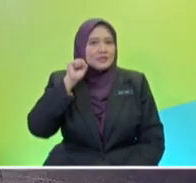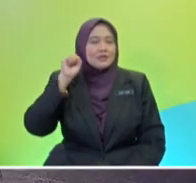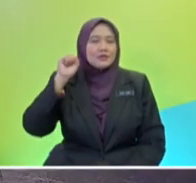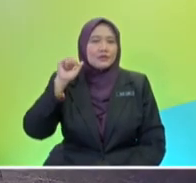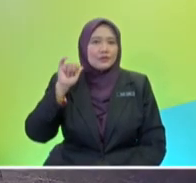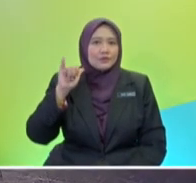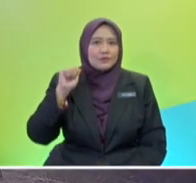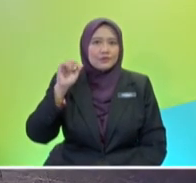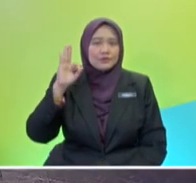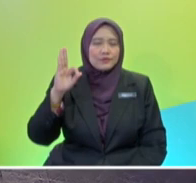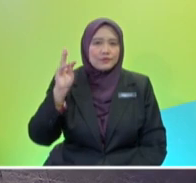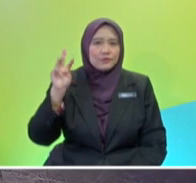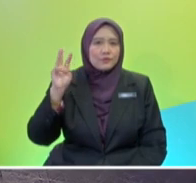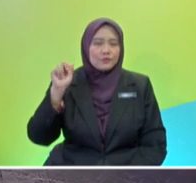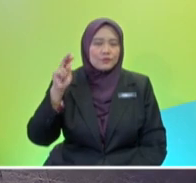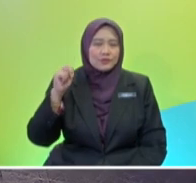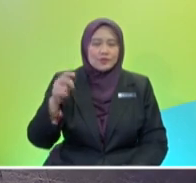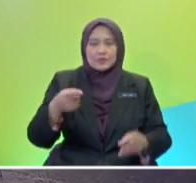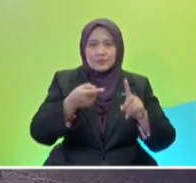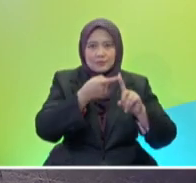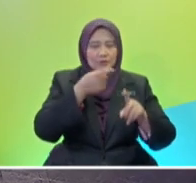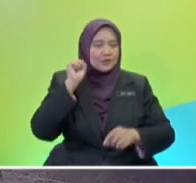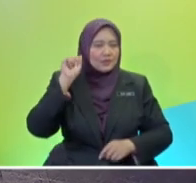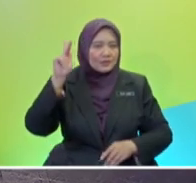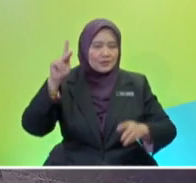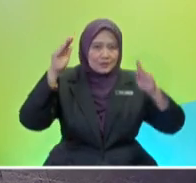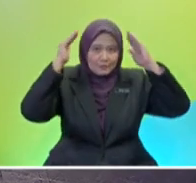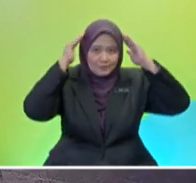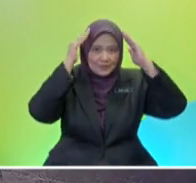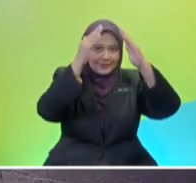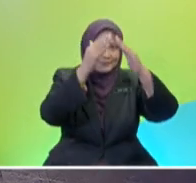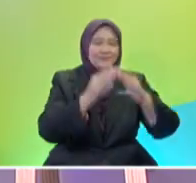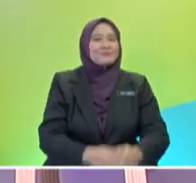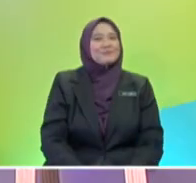sekolah kebangsaan jeungke pusat 2 Banda Ajeng kepanasan